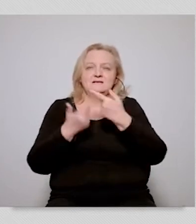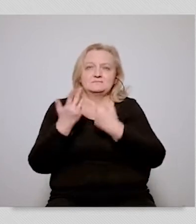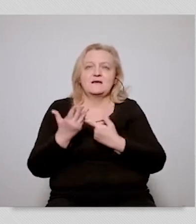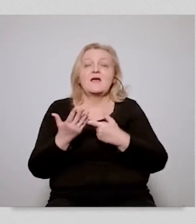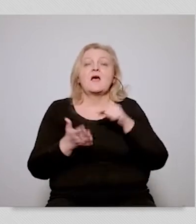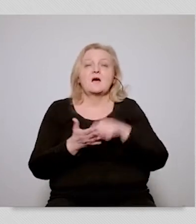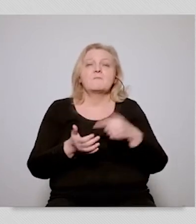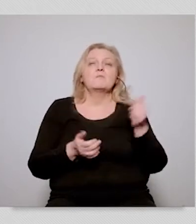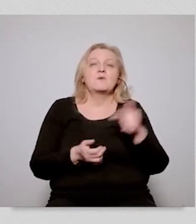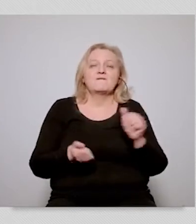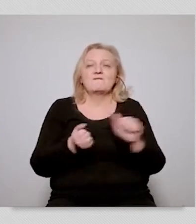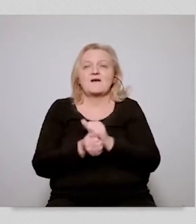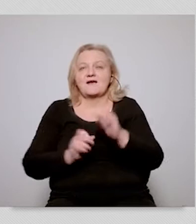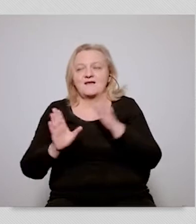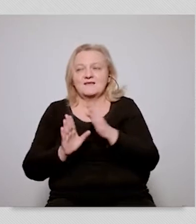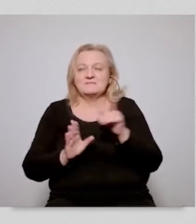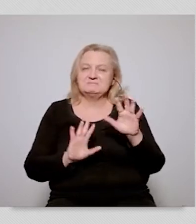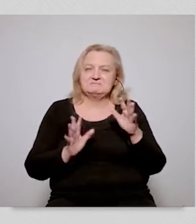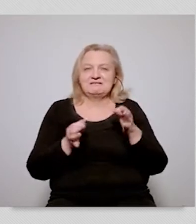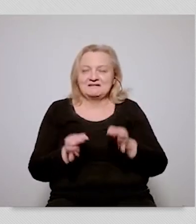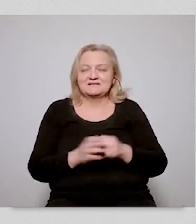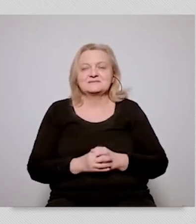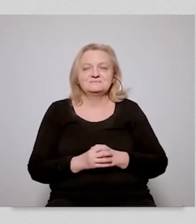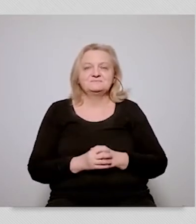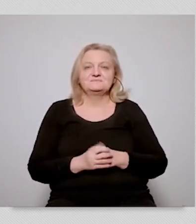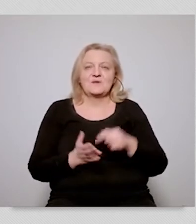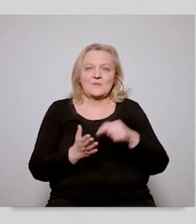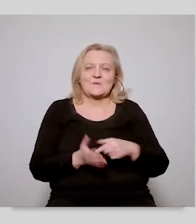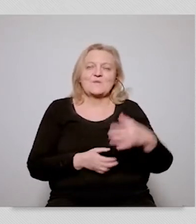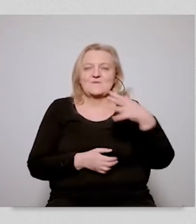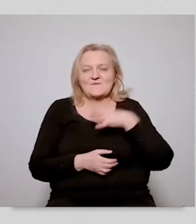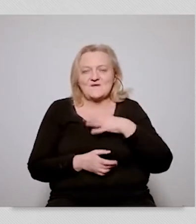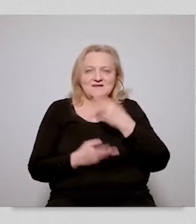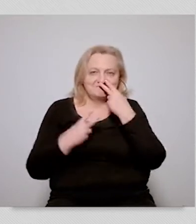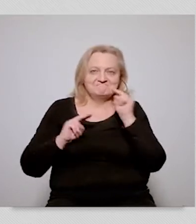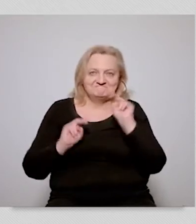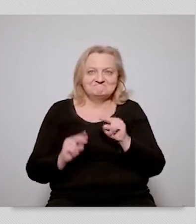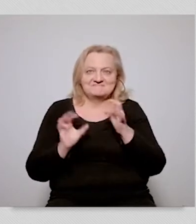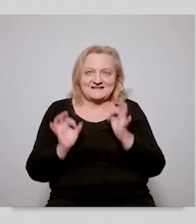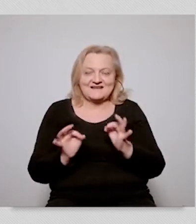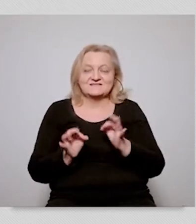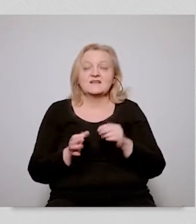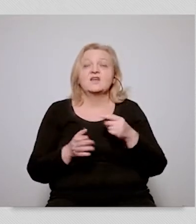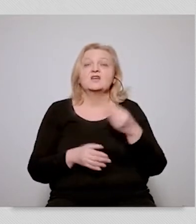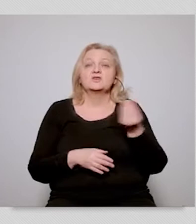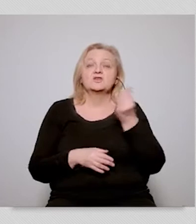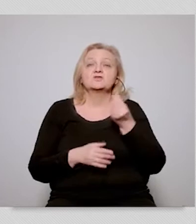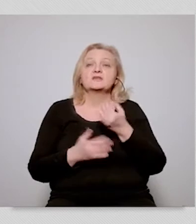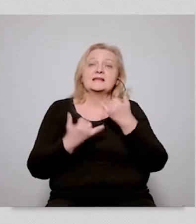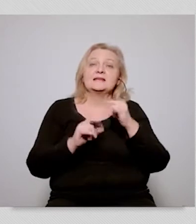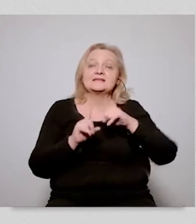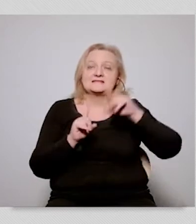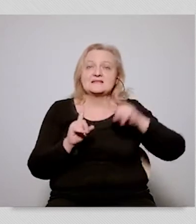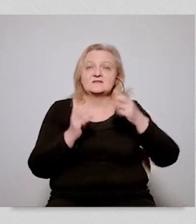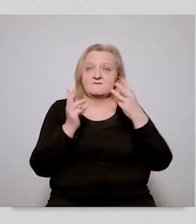walki o klimat. Więc warto się temu przyjrzeć, zwłaszcza, że na to się nakłada inny już statystycznie